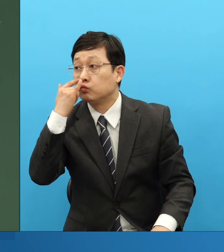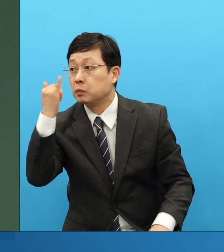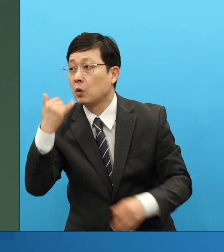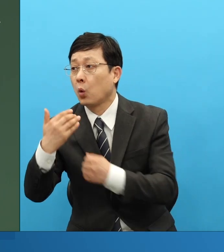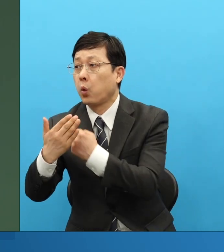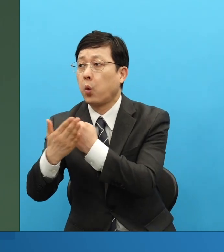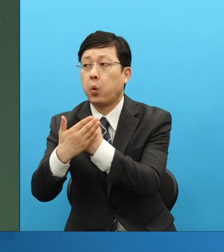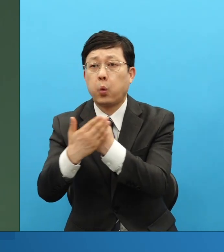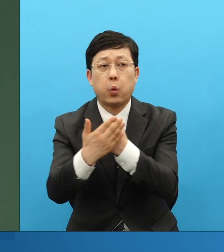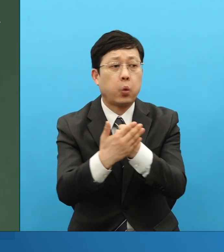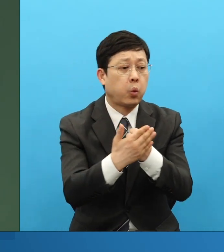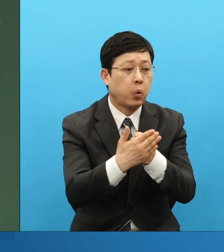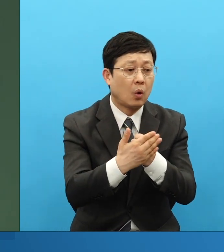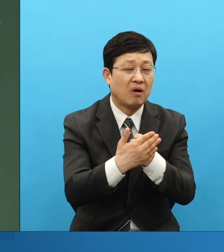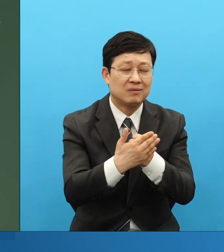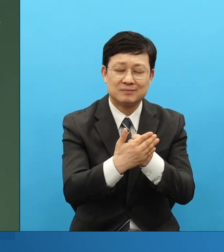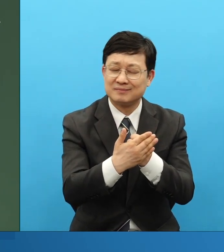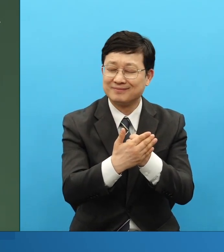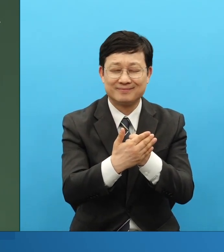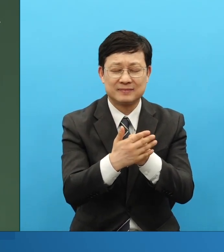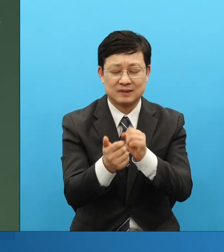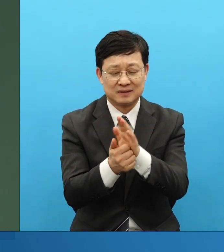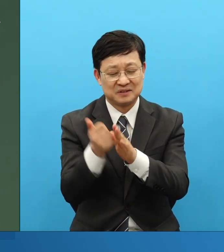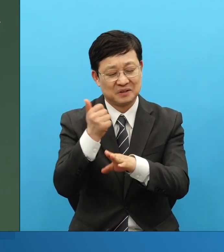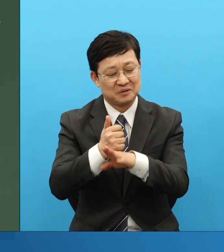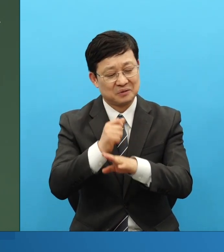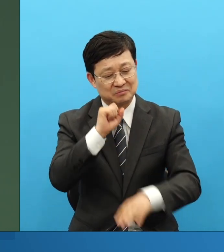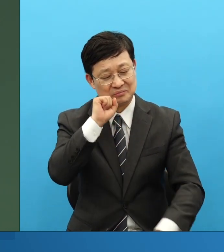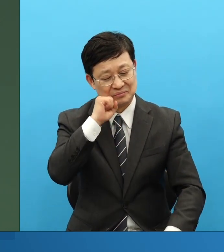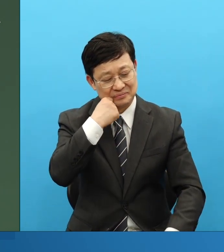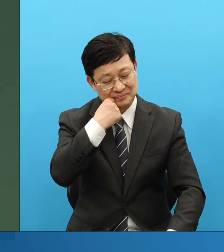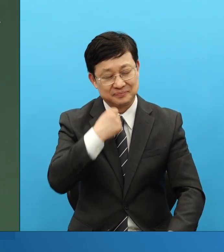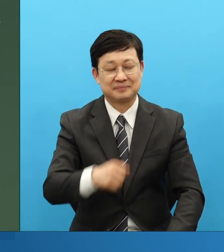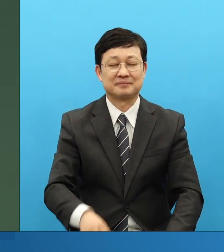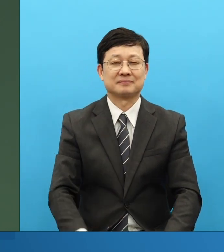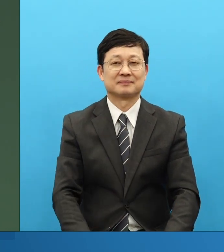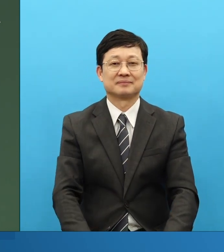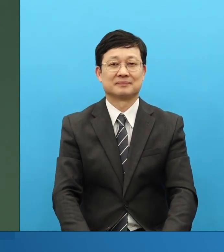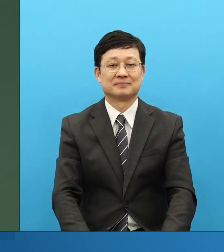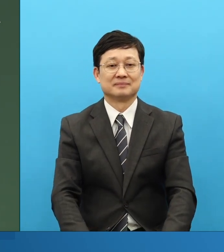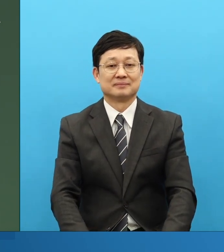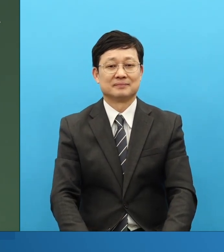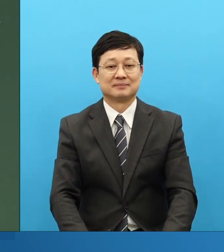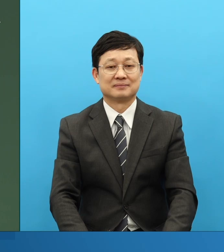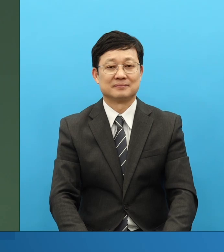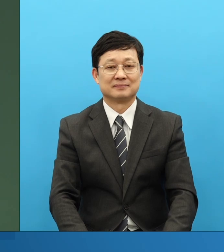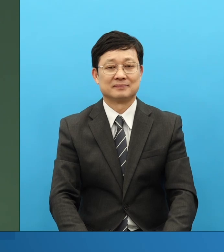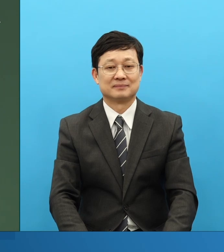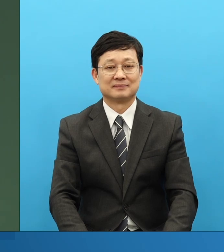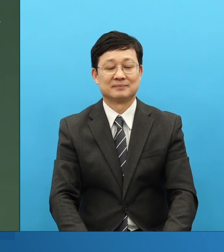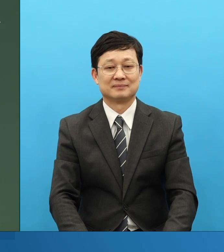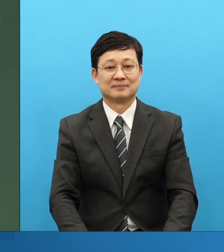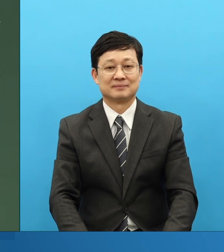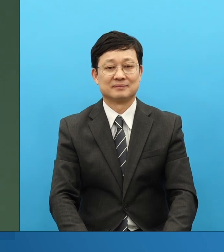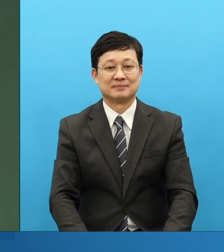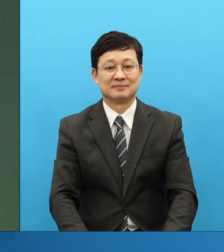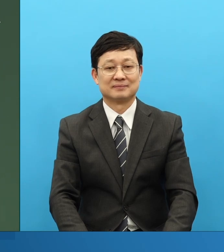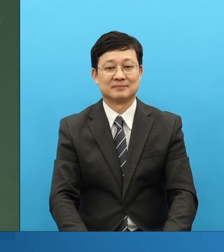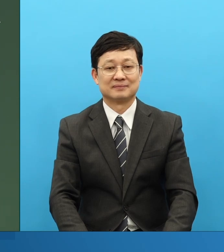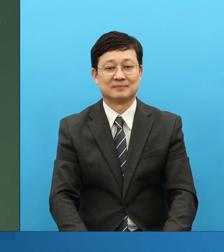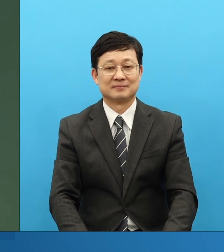That many people, they try to get help from others, whether it's other people or from their parents. 아닙니다. No. 우리는 For us,